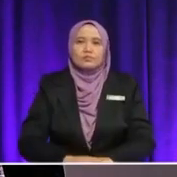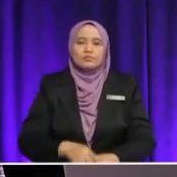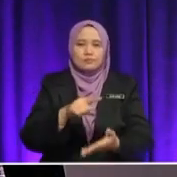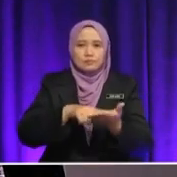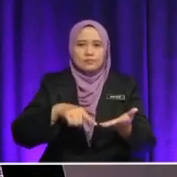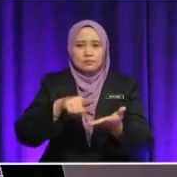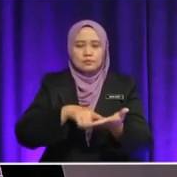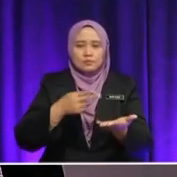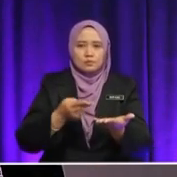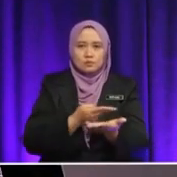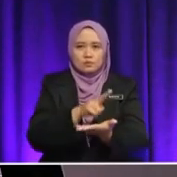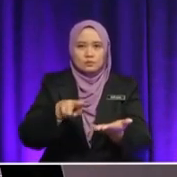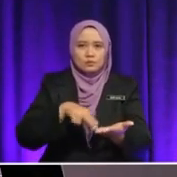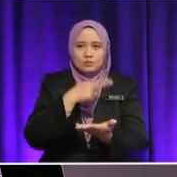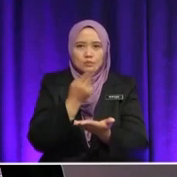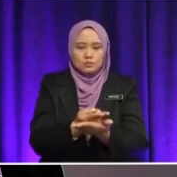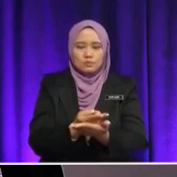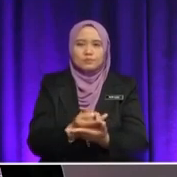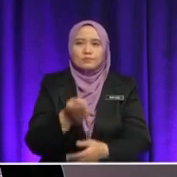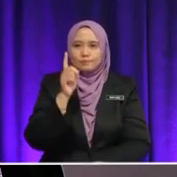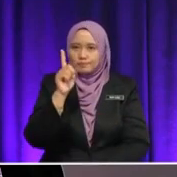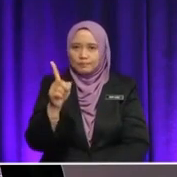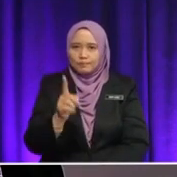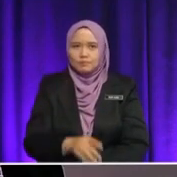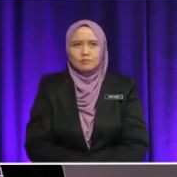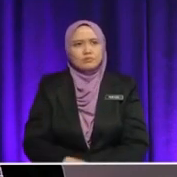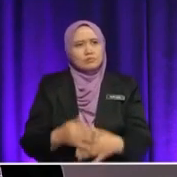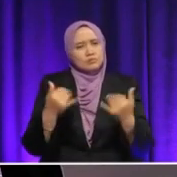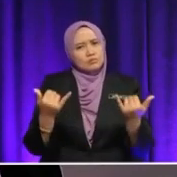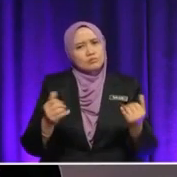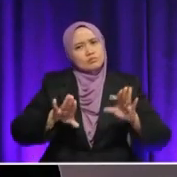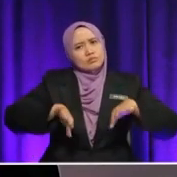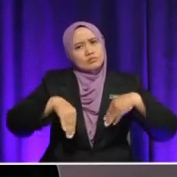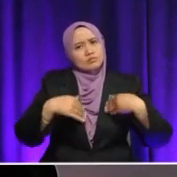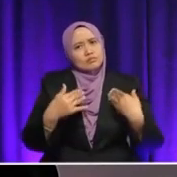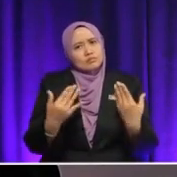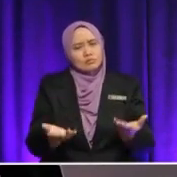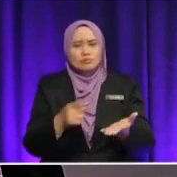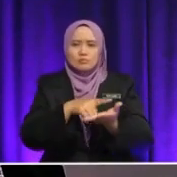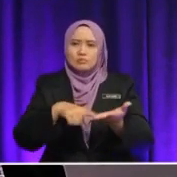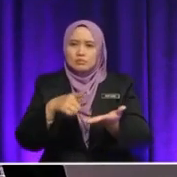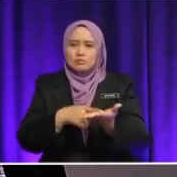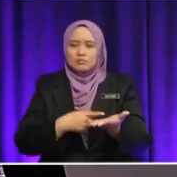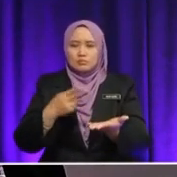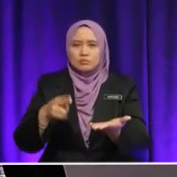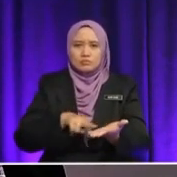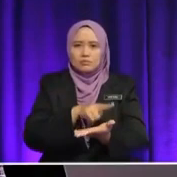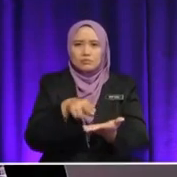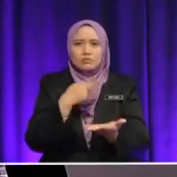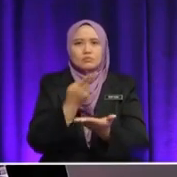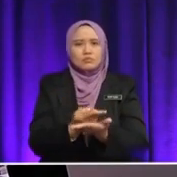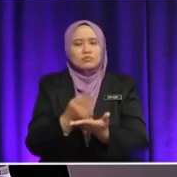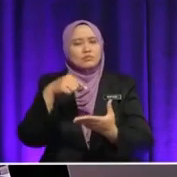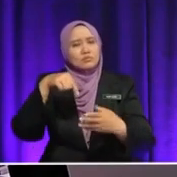pertama kita ada penerangan berkenaan proses Halo bagaimana benar Ayumu tubuhnya berlaku Oke jadi kita lihat rundingan